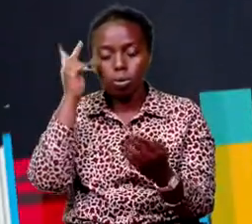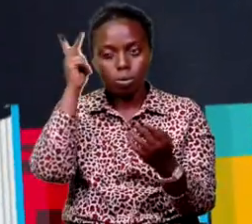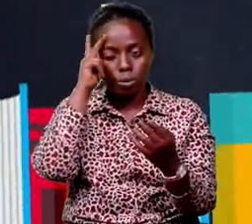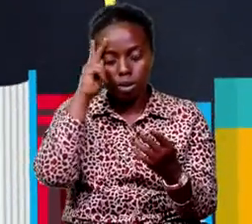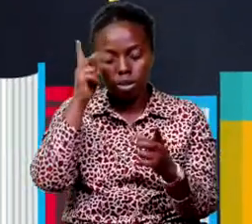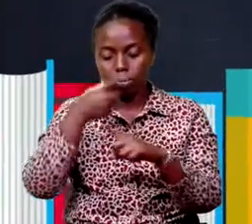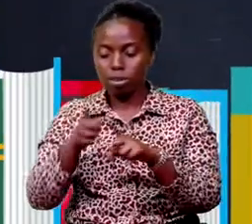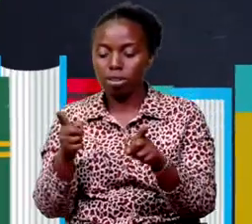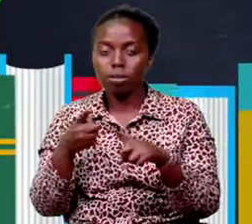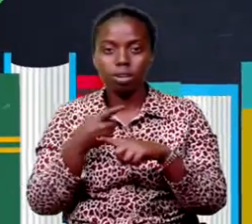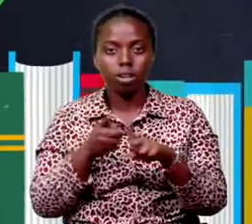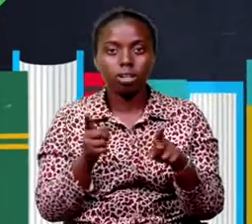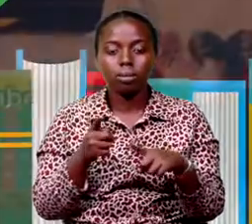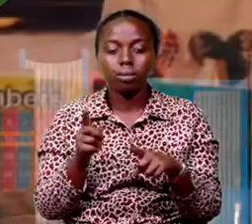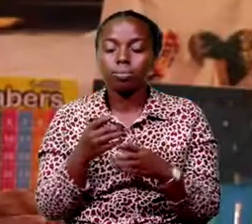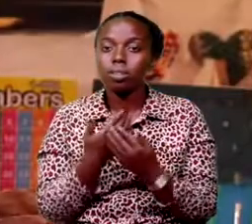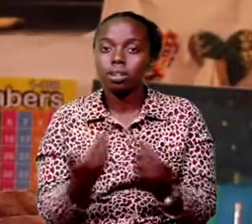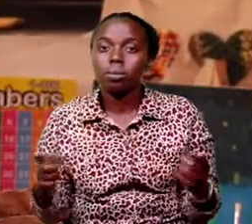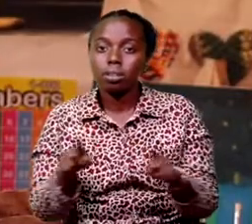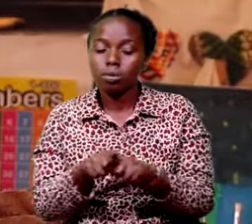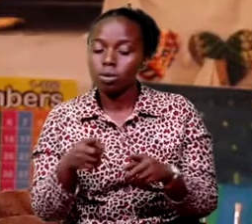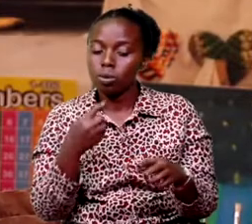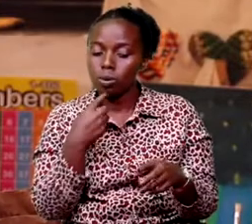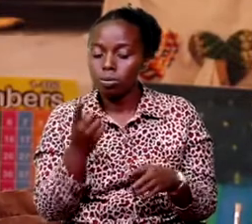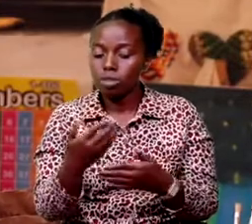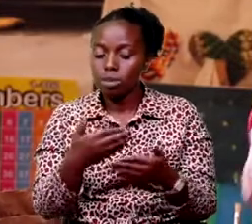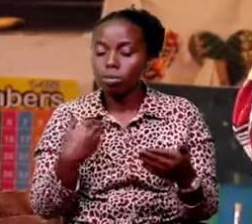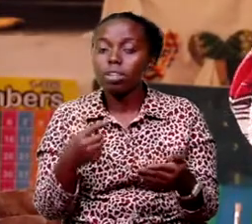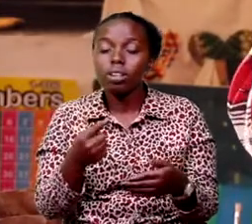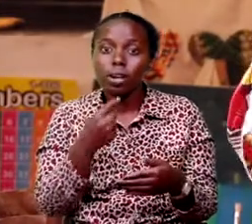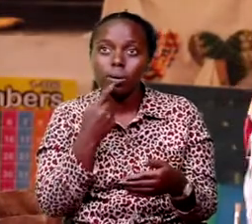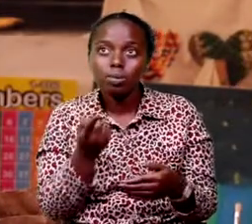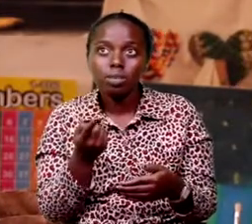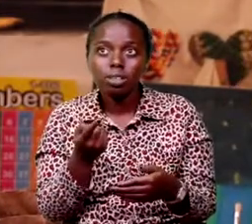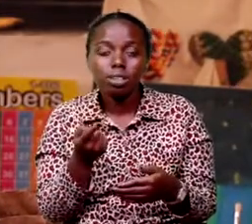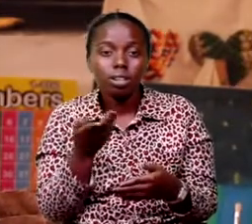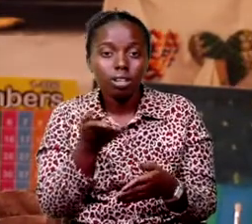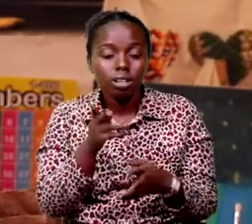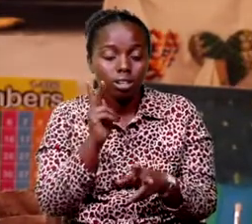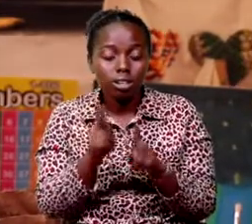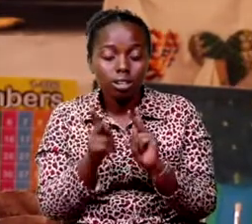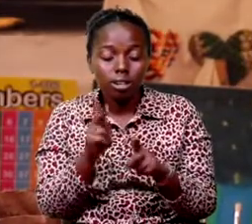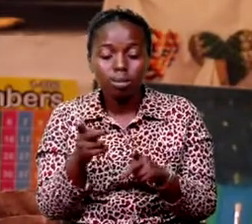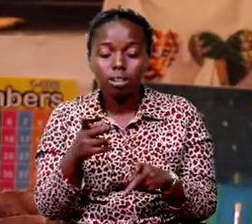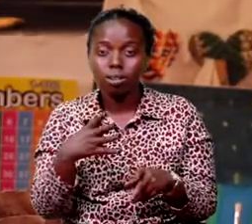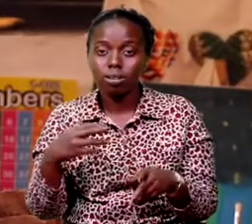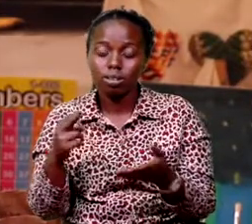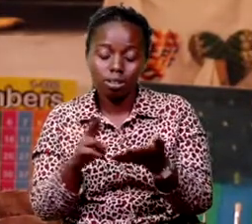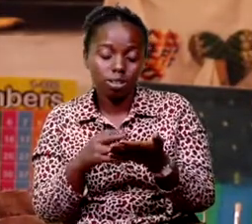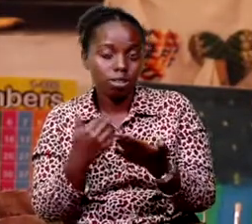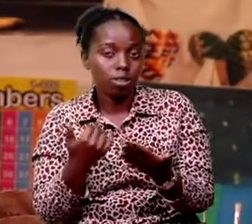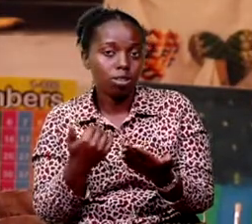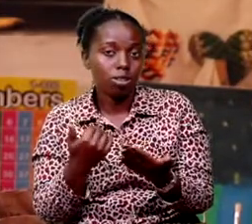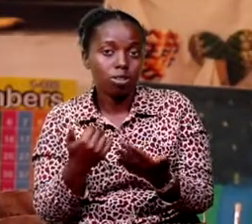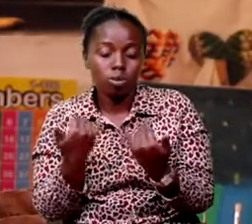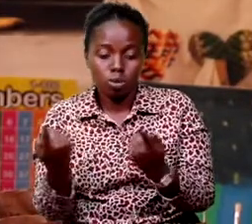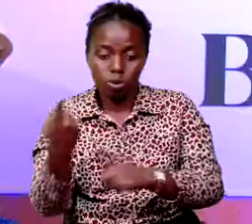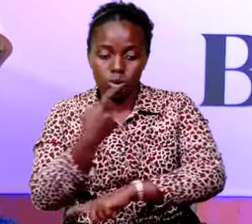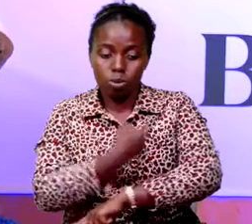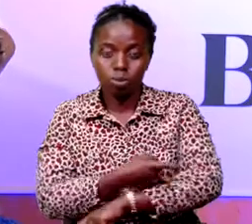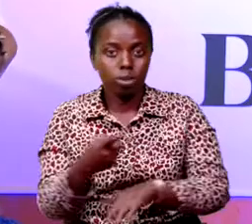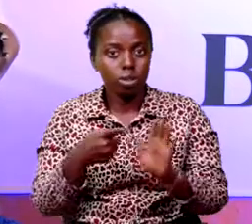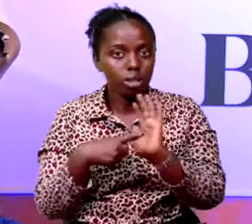ubumenyi butandukanye. Abana, nk'uko twe twabivuze, nababwiye yuko hari abantu dufite hano bagiye kutwigisha. Uyu munsi rero